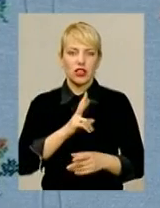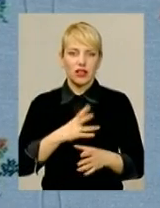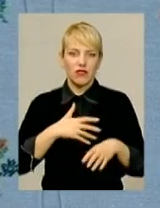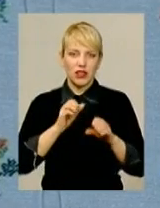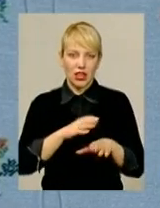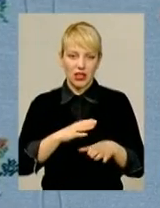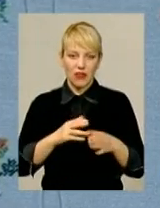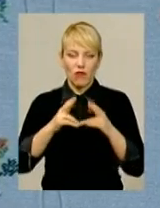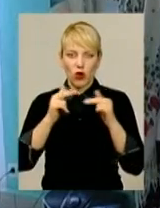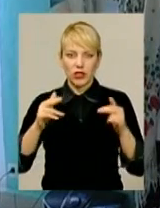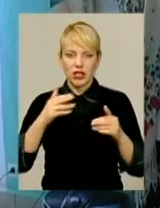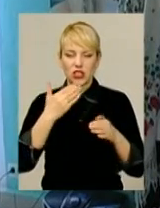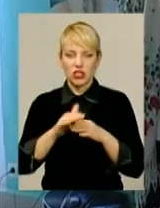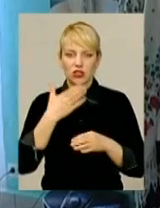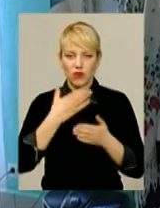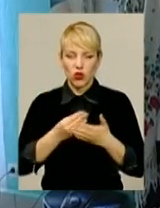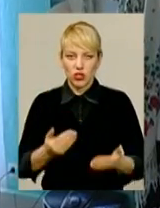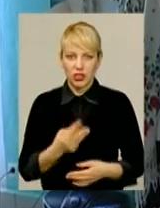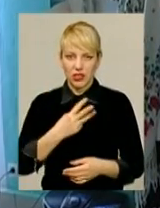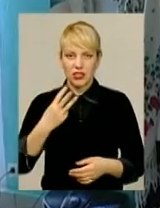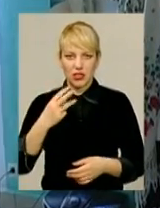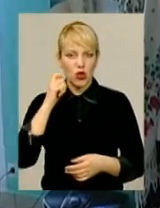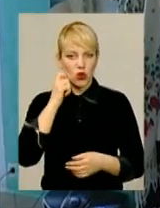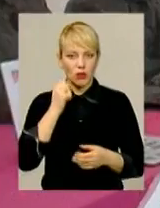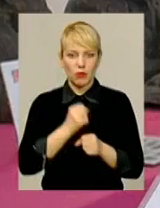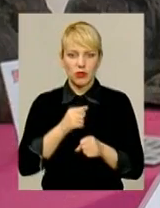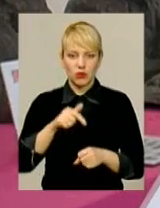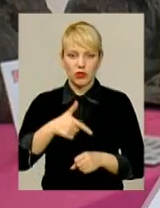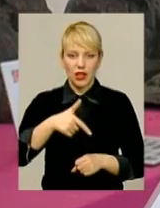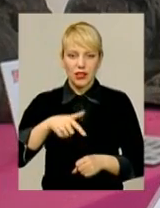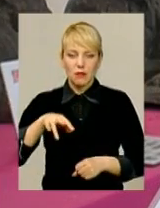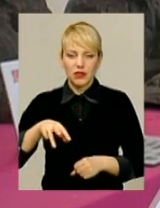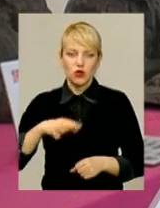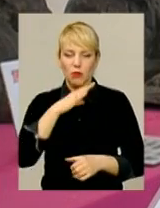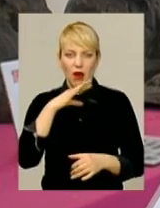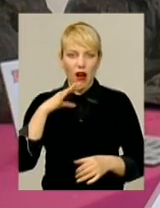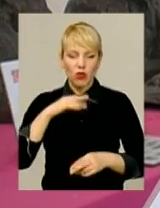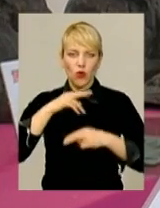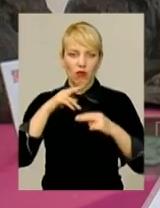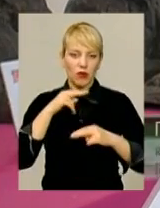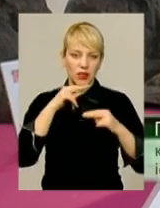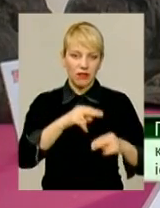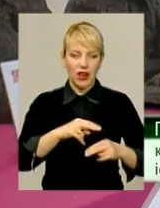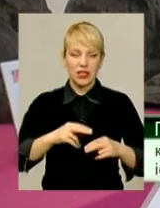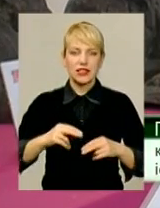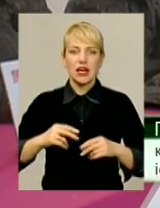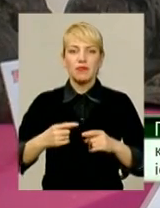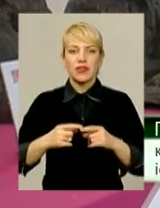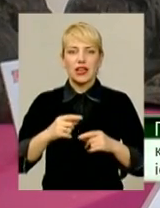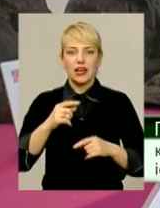частку свого життя. 33 роки попрацювала тут Галина Медведчук. Я багато уваги приділяла етнографії,